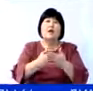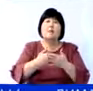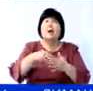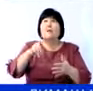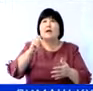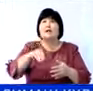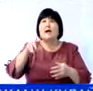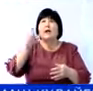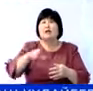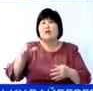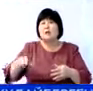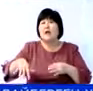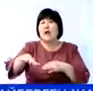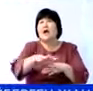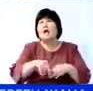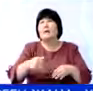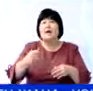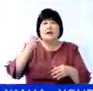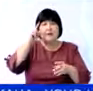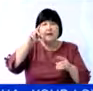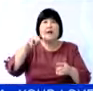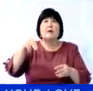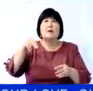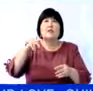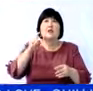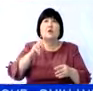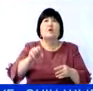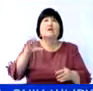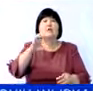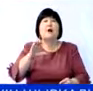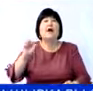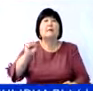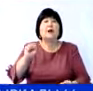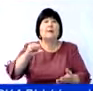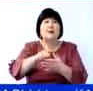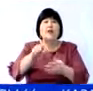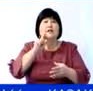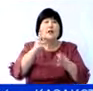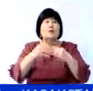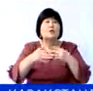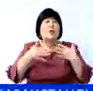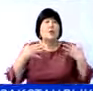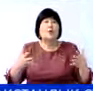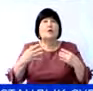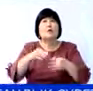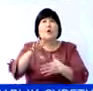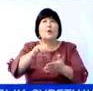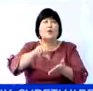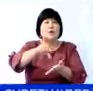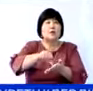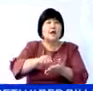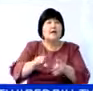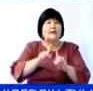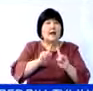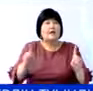мәслихат депутаттары, аймақтың білікті психологы Сымбат Әбдірахманова қатысты. Шарада жас жанұяларға үлкен әулеттердің өнегелі жолы,